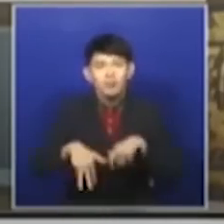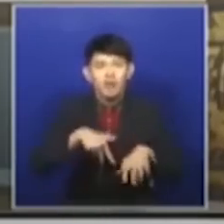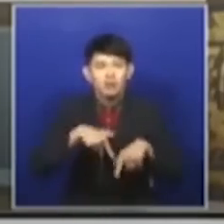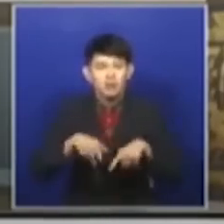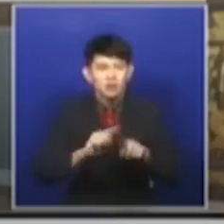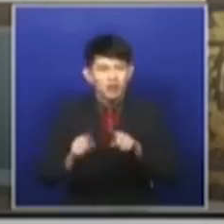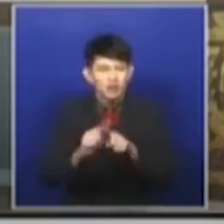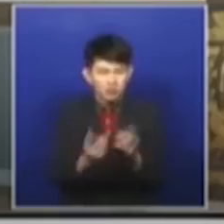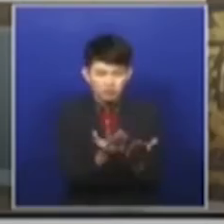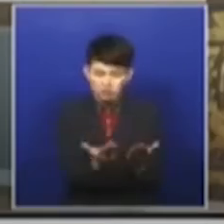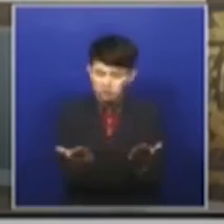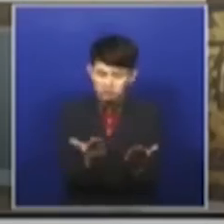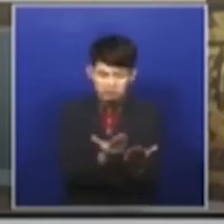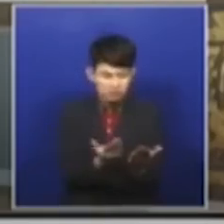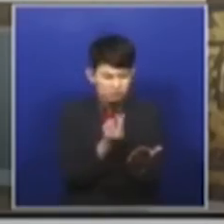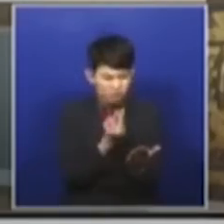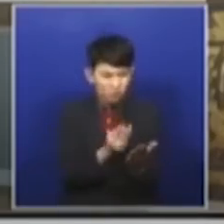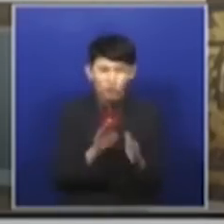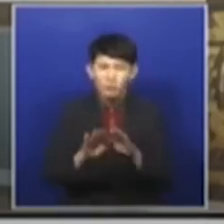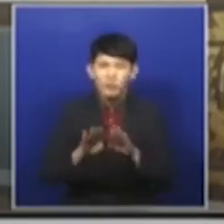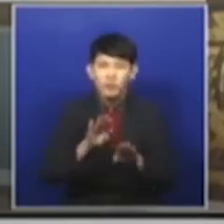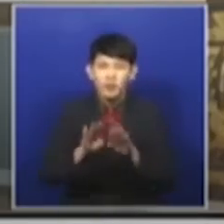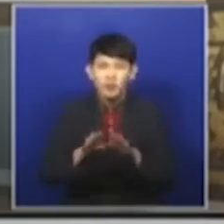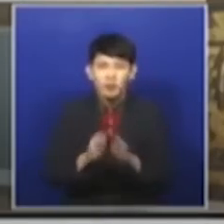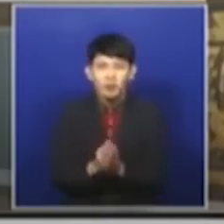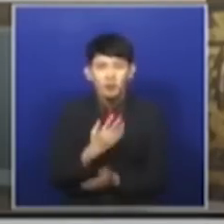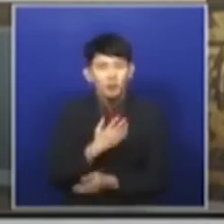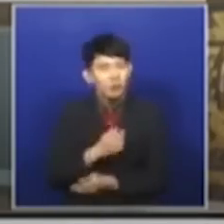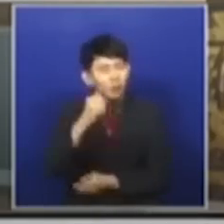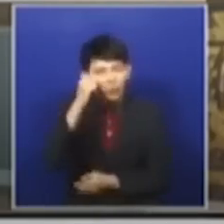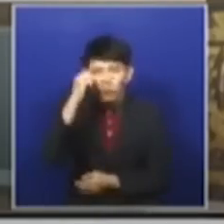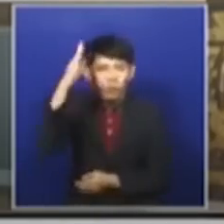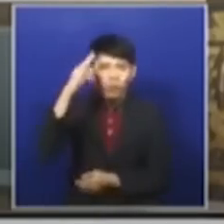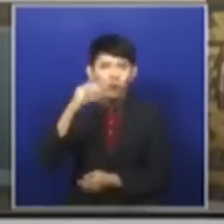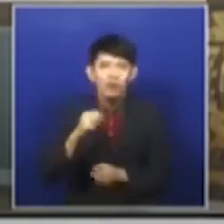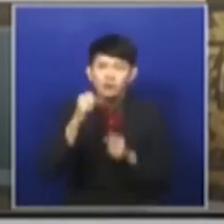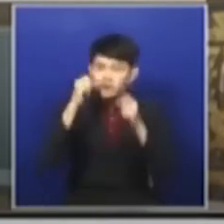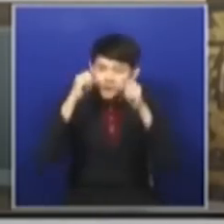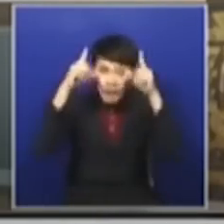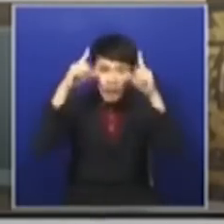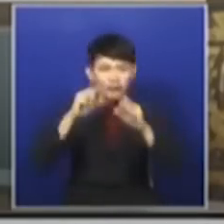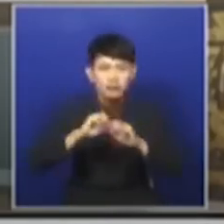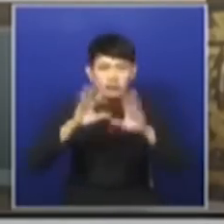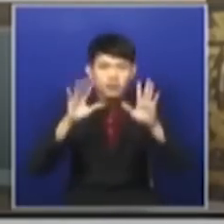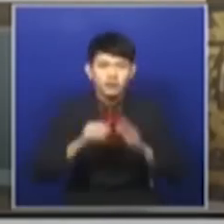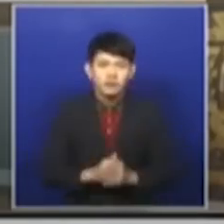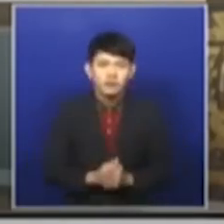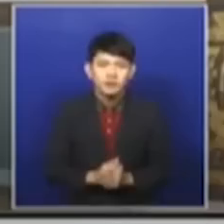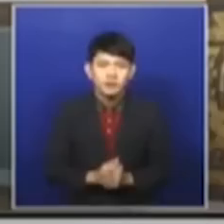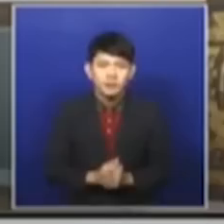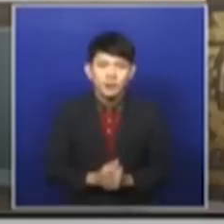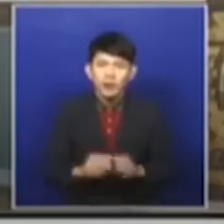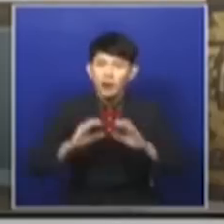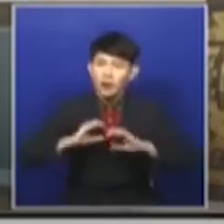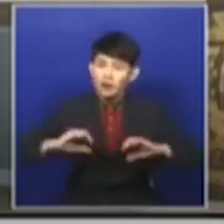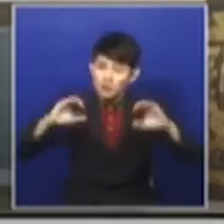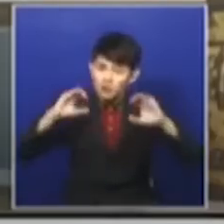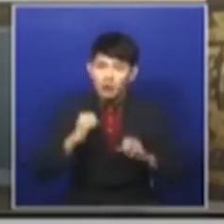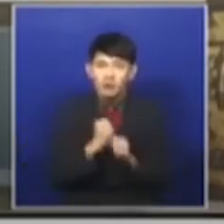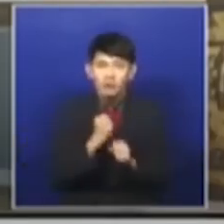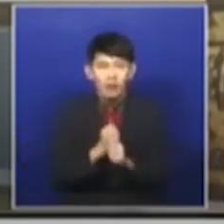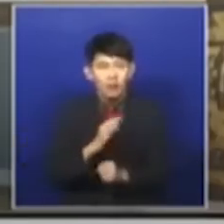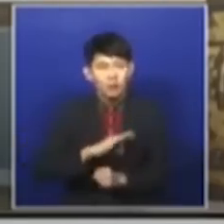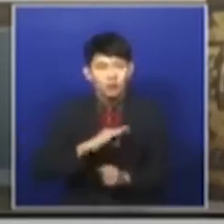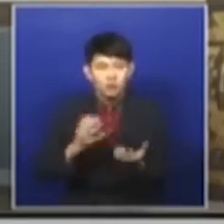าลทำให้ผมตาสว่างขึ้นมาทันทีเลยครับท่านประธานว่ารัฐบาลมีความล